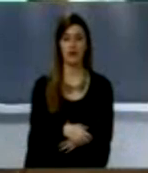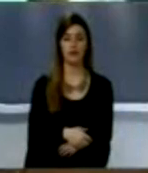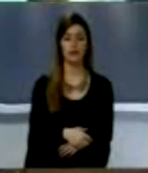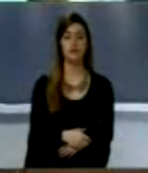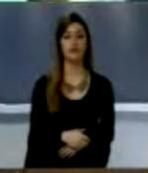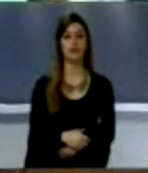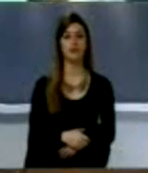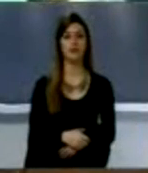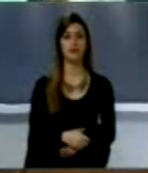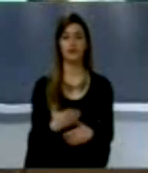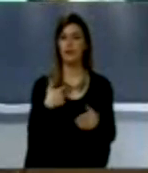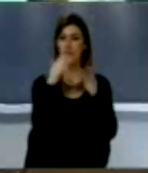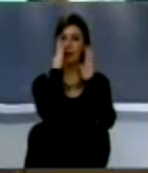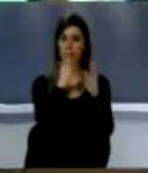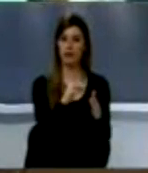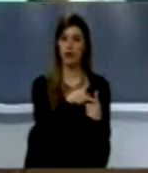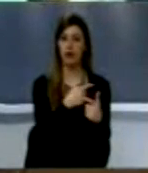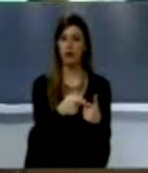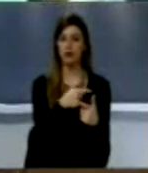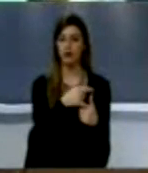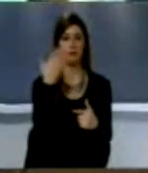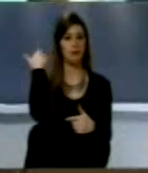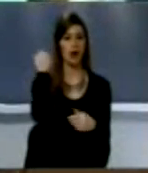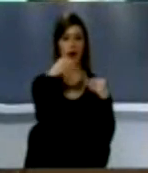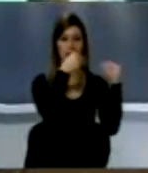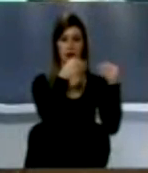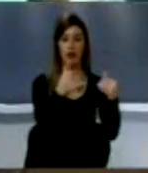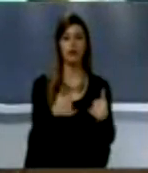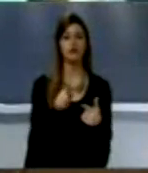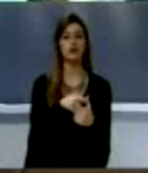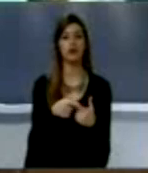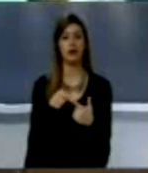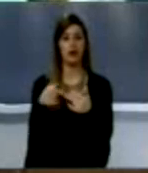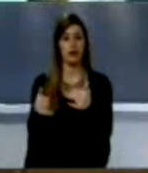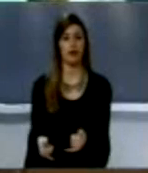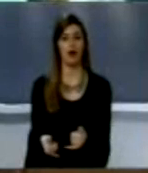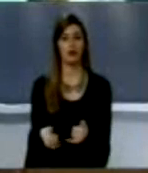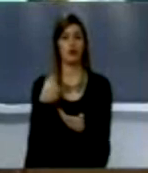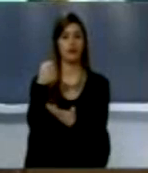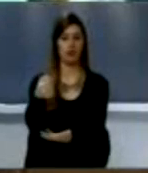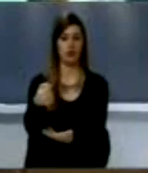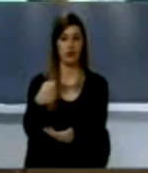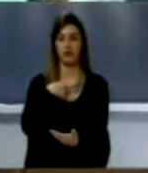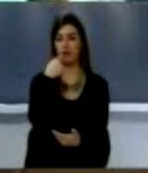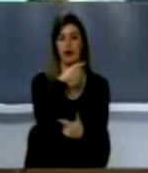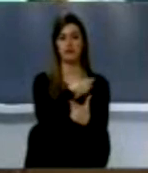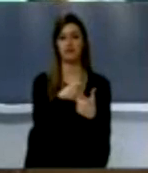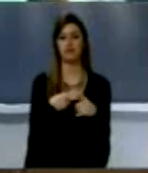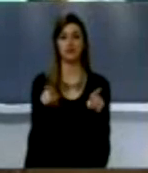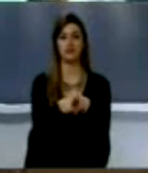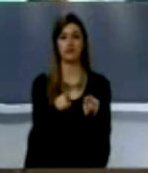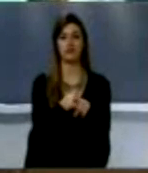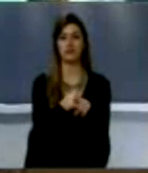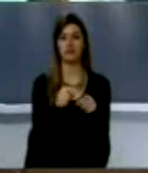miliard. Tash, a ti besojmë atyre deklaratave apo buxhetit që po na prezantojnë sot? Unë them as njërës e